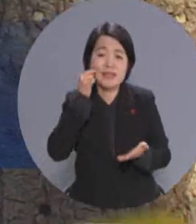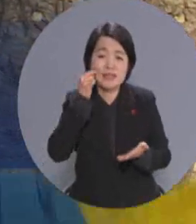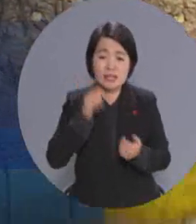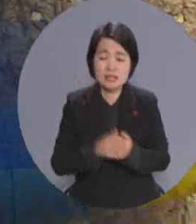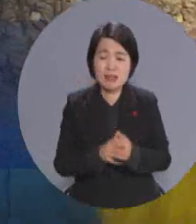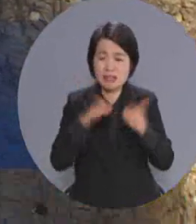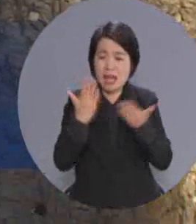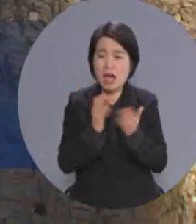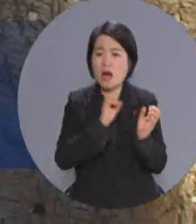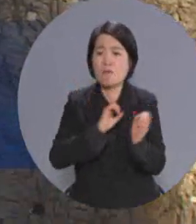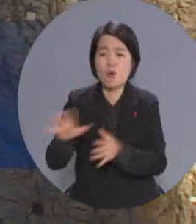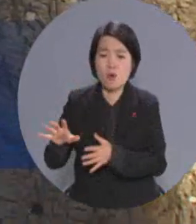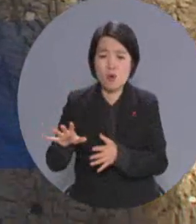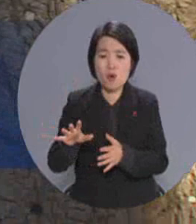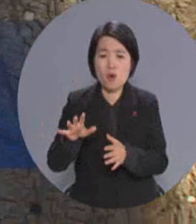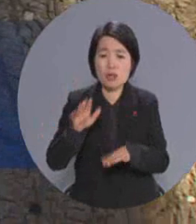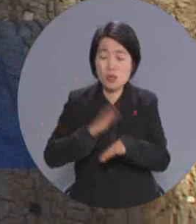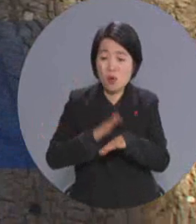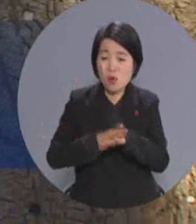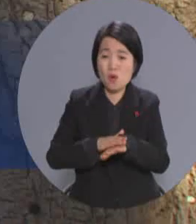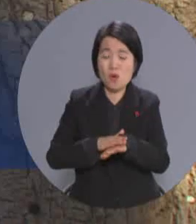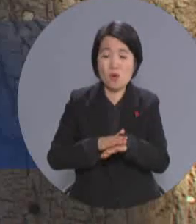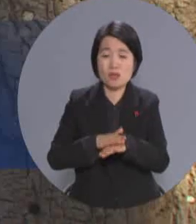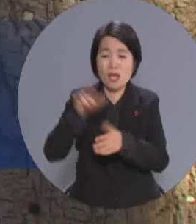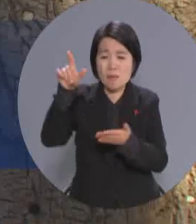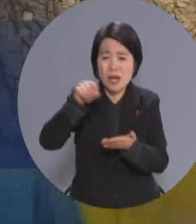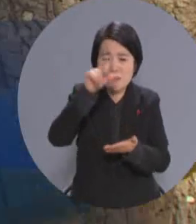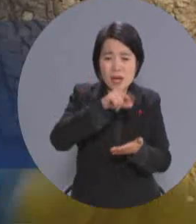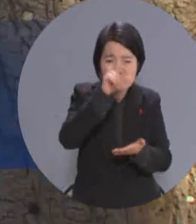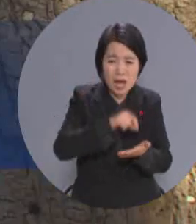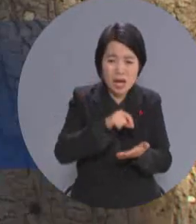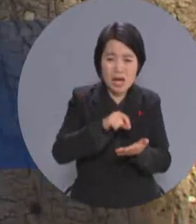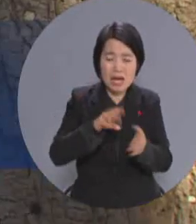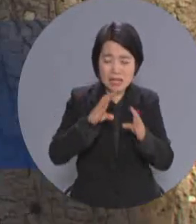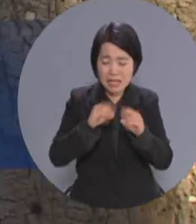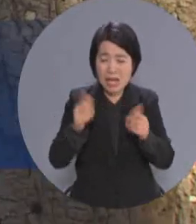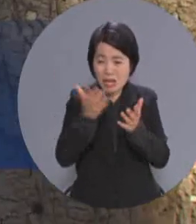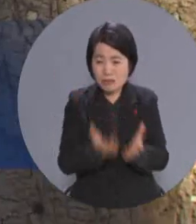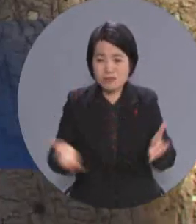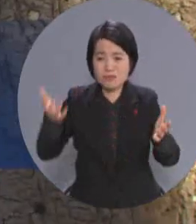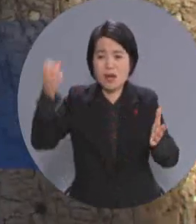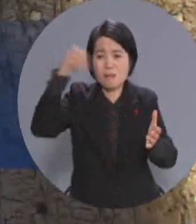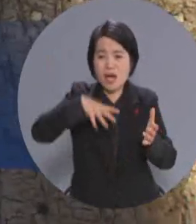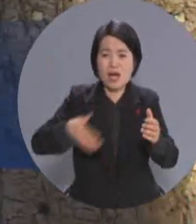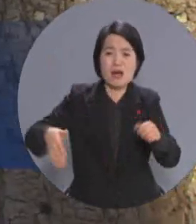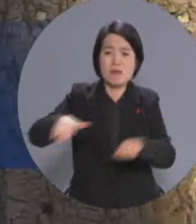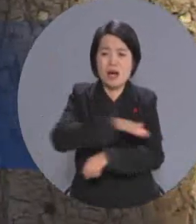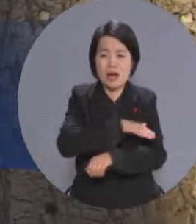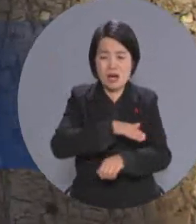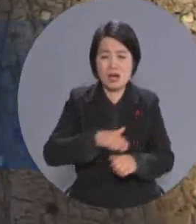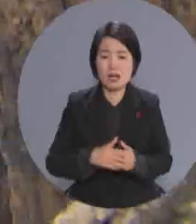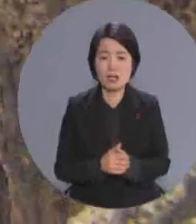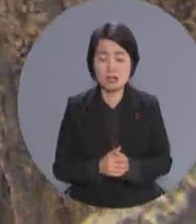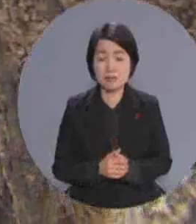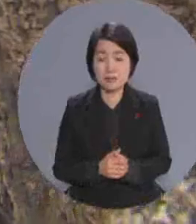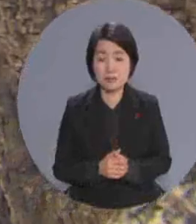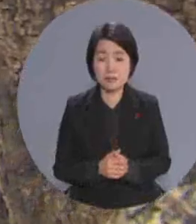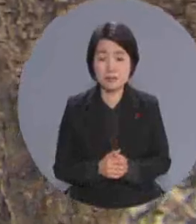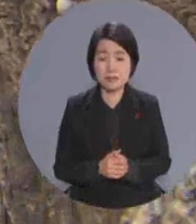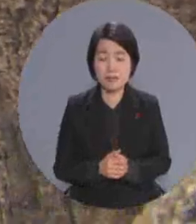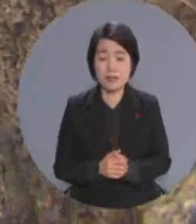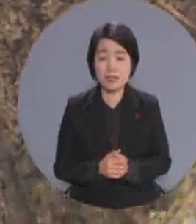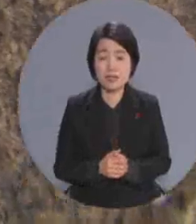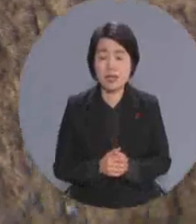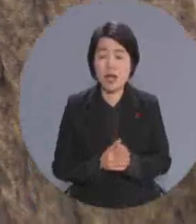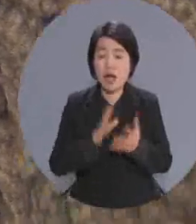그래서 이것을 일일이 또 인건비 들여가지고 따가지고 구덩이 파가지고 다 묻어야 됩니다. 그럴 형편입니다. 그래서